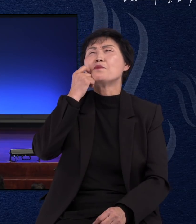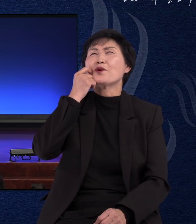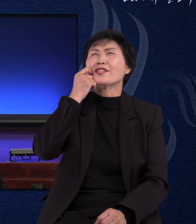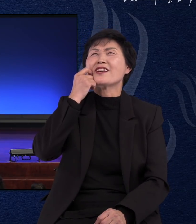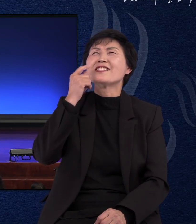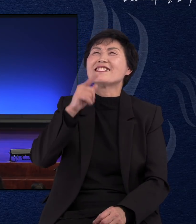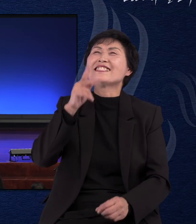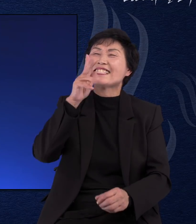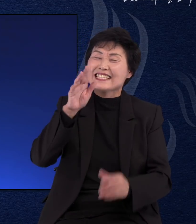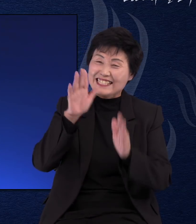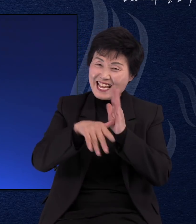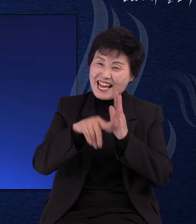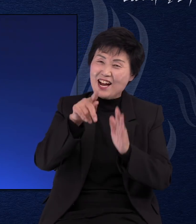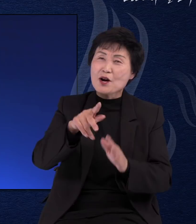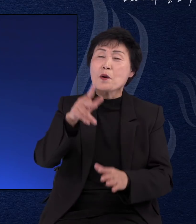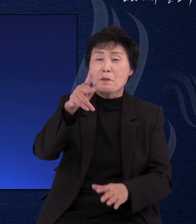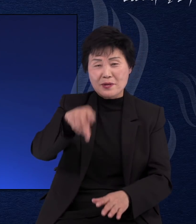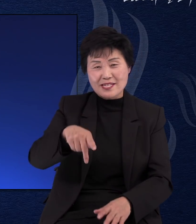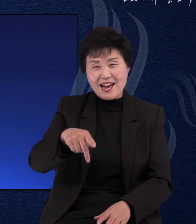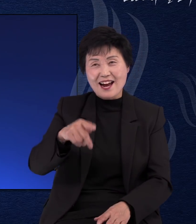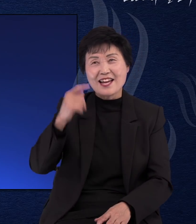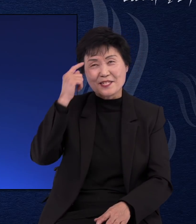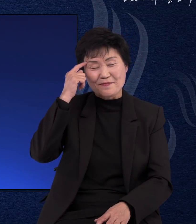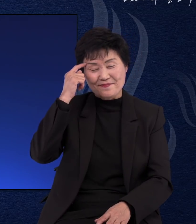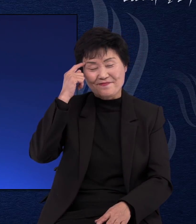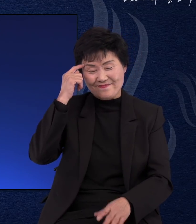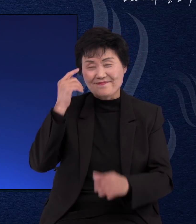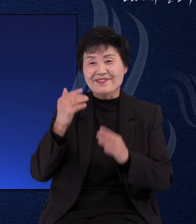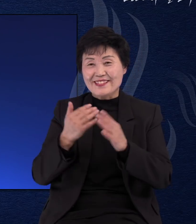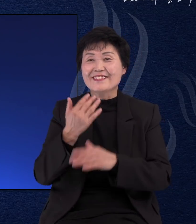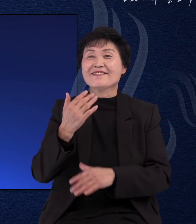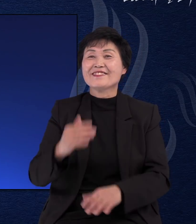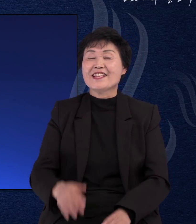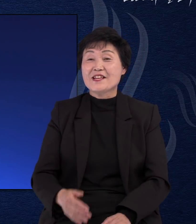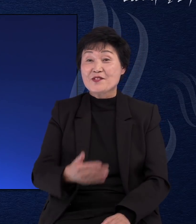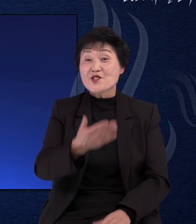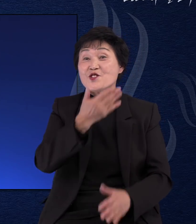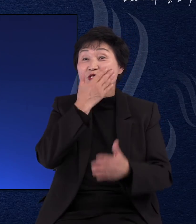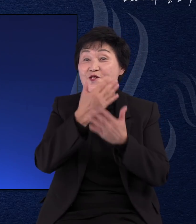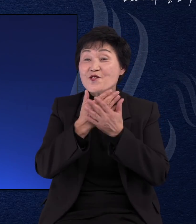있습니다. 여러분, 중요한 얘기는 밥 먹고 하시기 바랍니다.